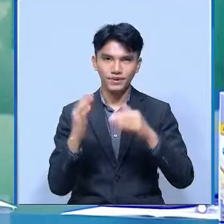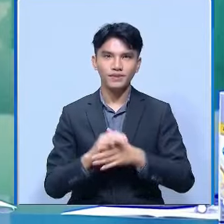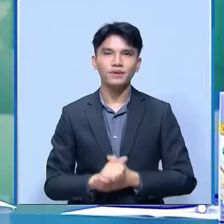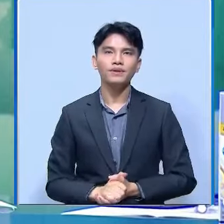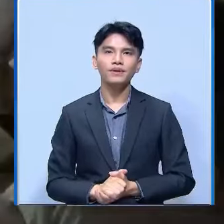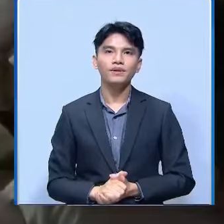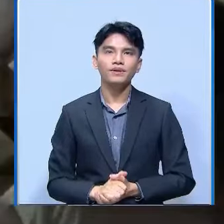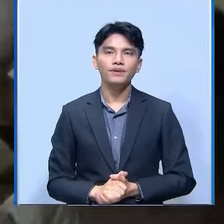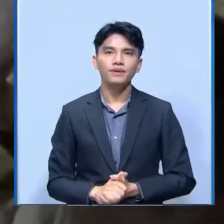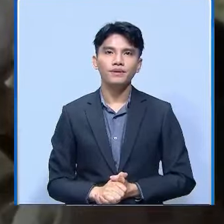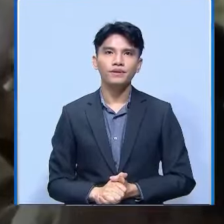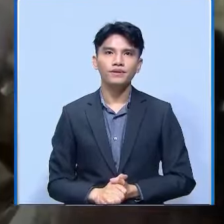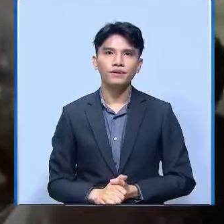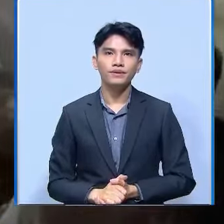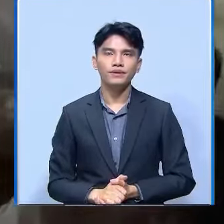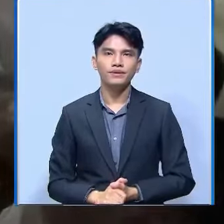ค่ะ